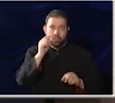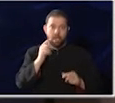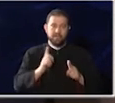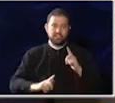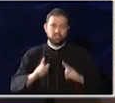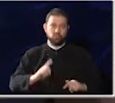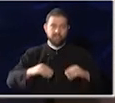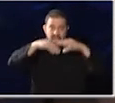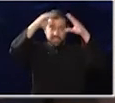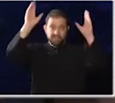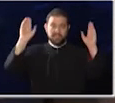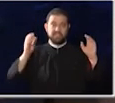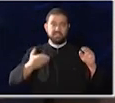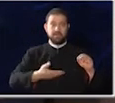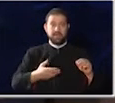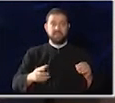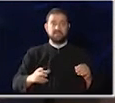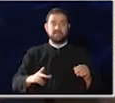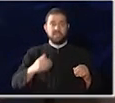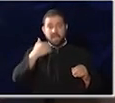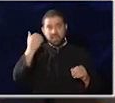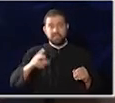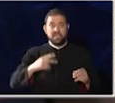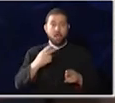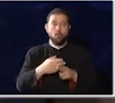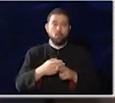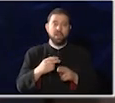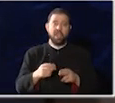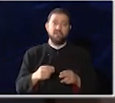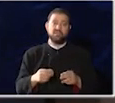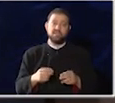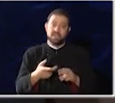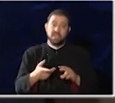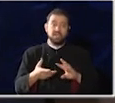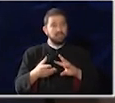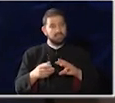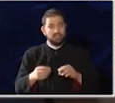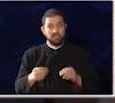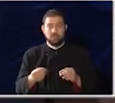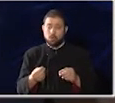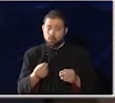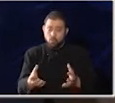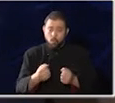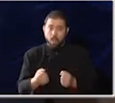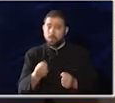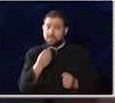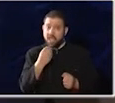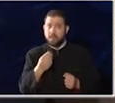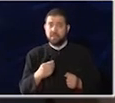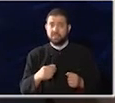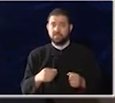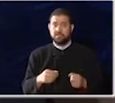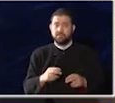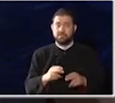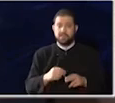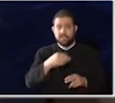Sfinții Părinți, ei înșiși, când erau bolnavi, se tratau. Am găsit, de exemplu, într-o omilie a Sfântului Ioan